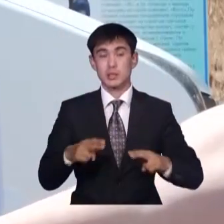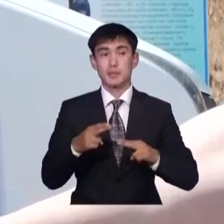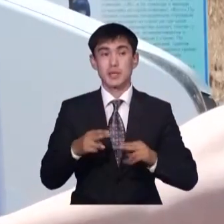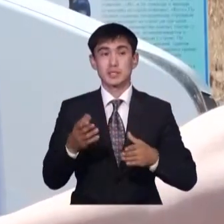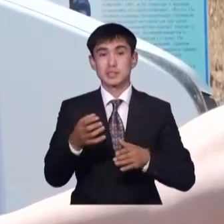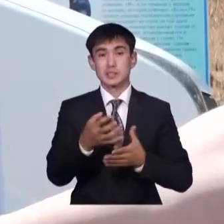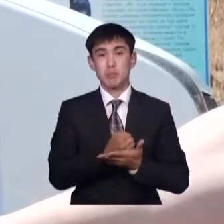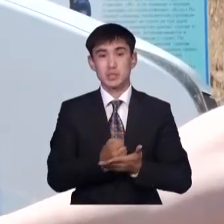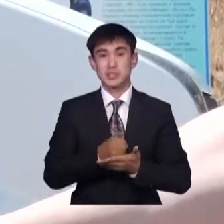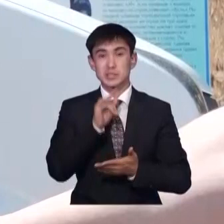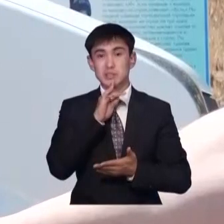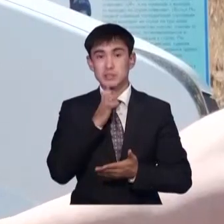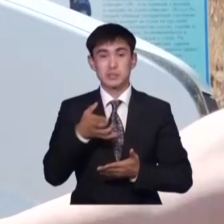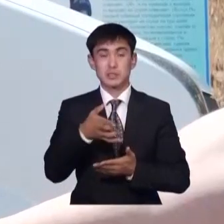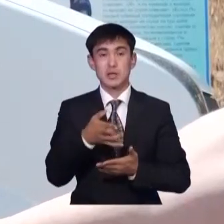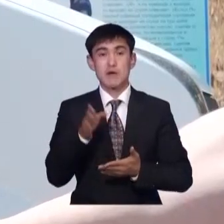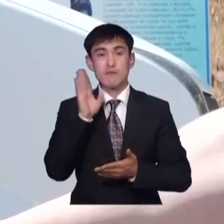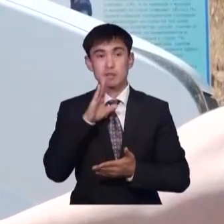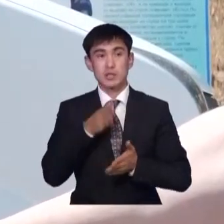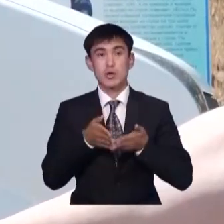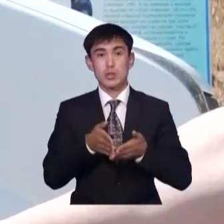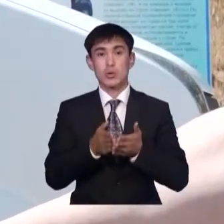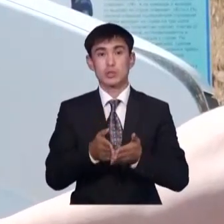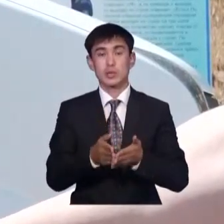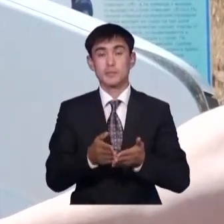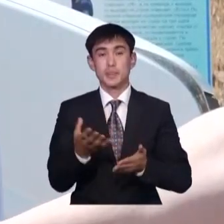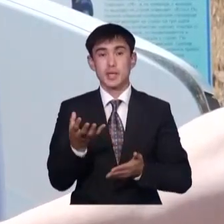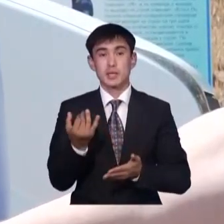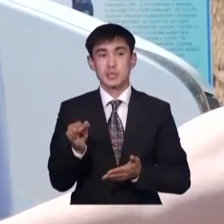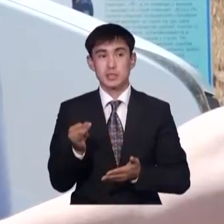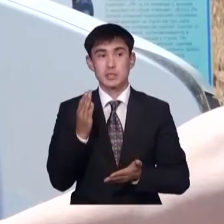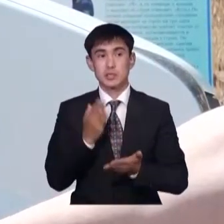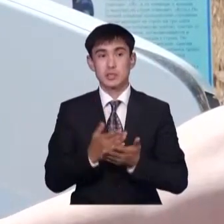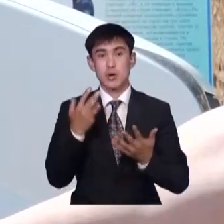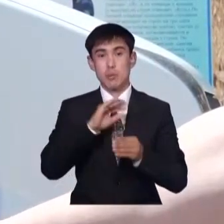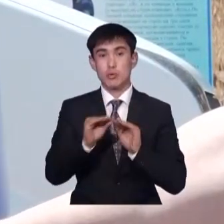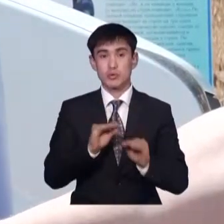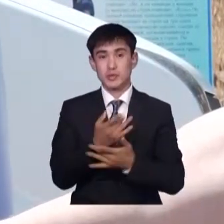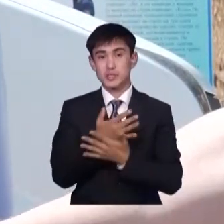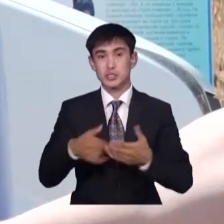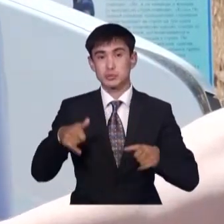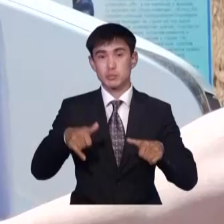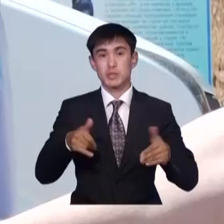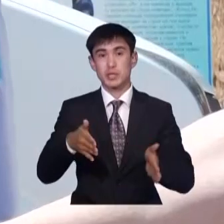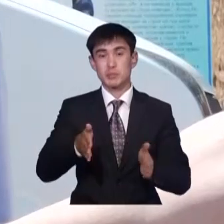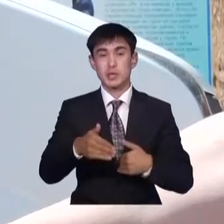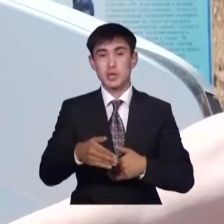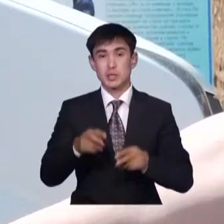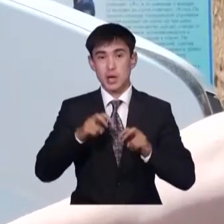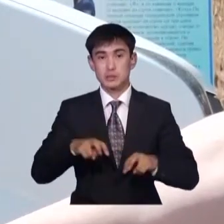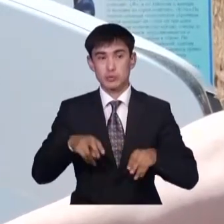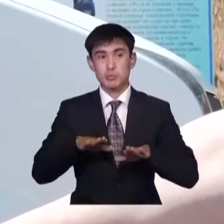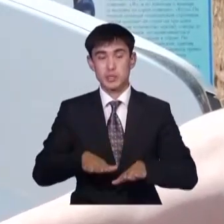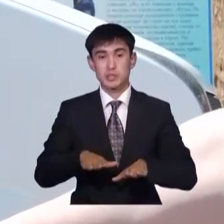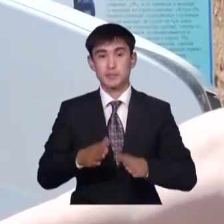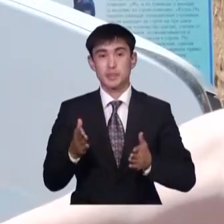запас дизельного топлива, воды, имеется лодка как плавсредство и укомплектована различными чемоданами для осмотра места